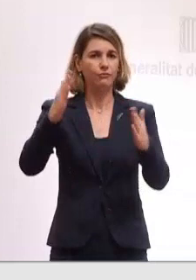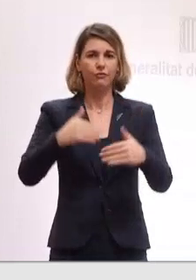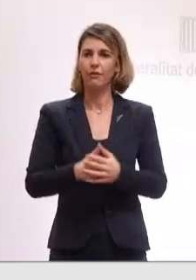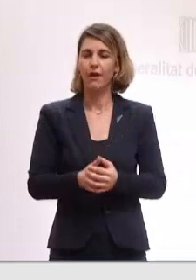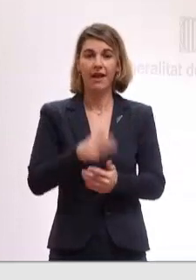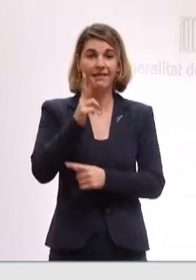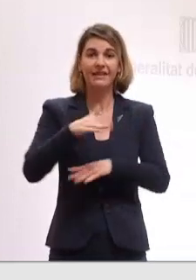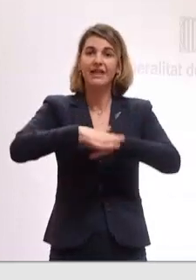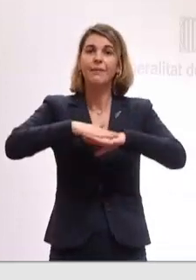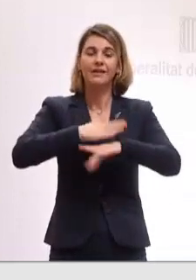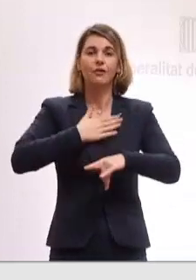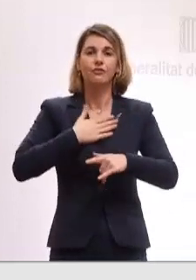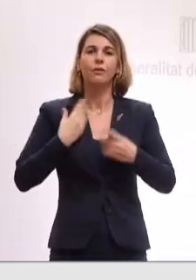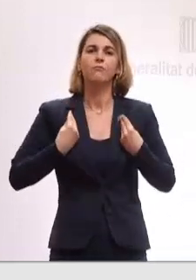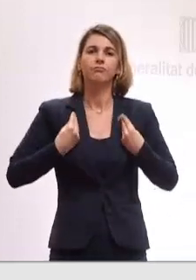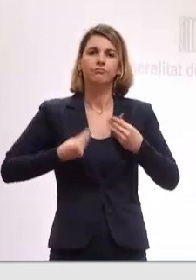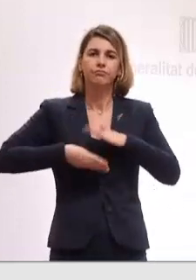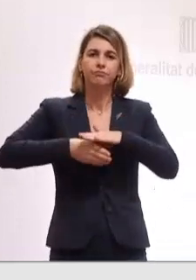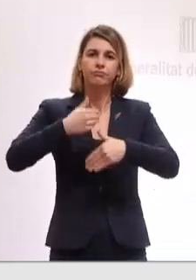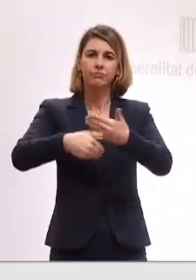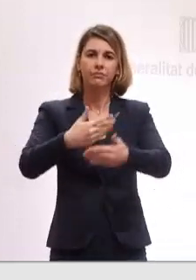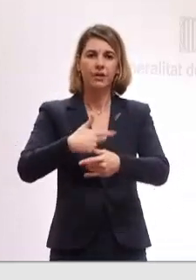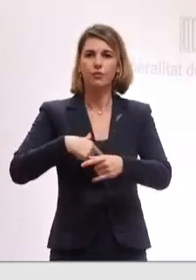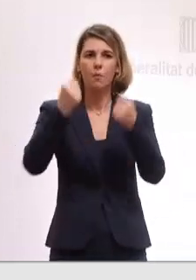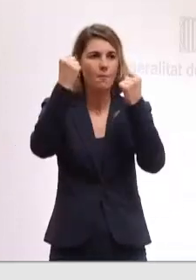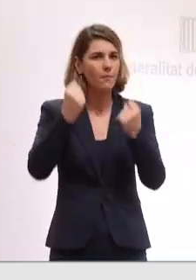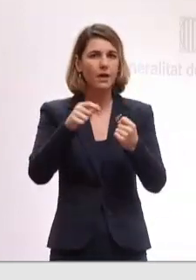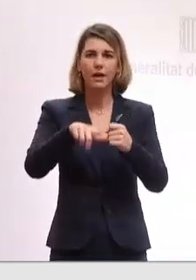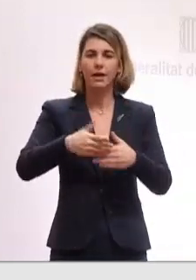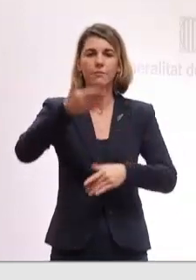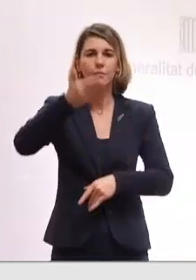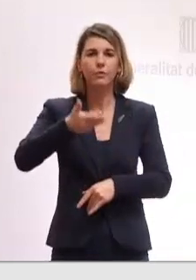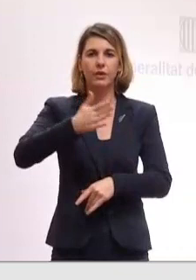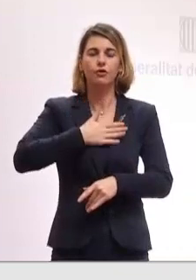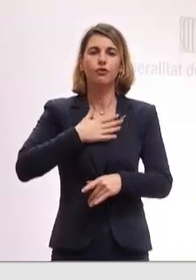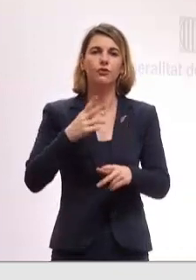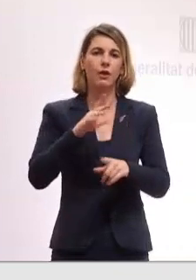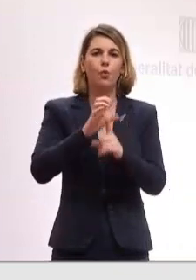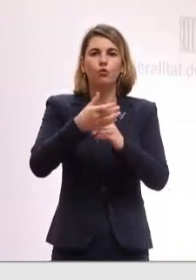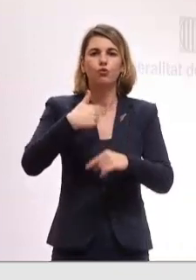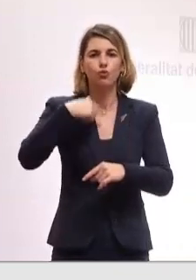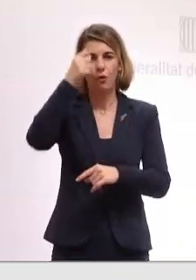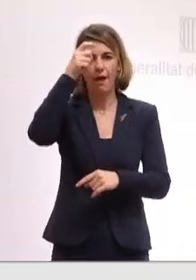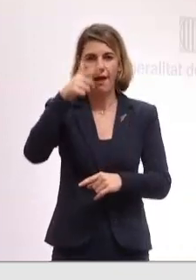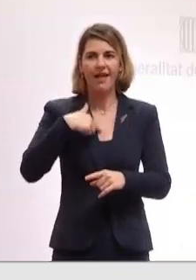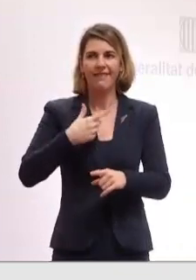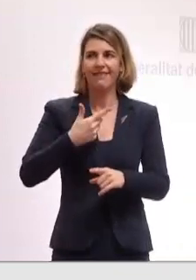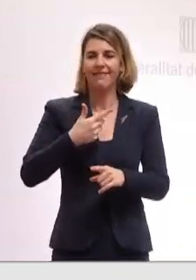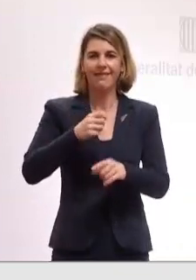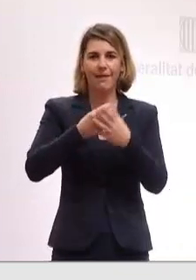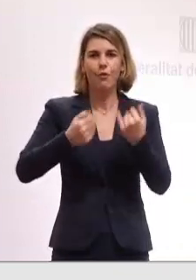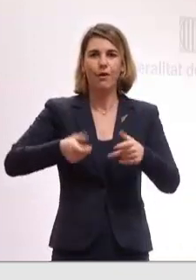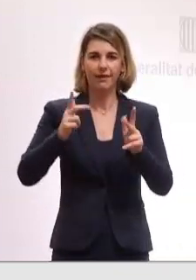és la base de la nostra convivència i un dels pilars fonamentals a la nostra cultura democràtica.